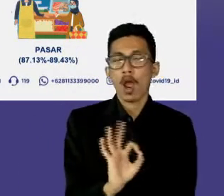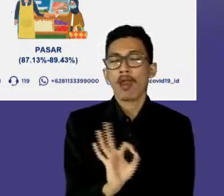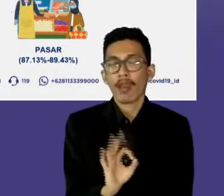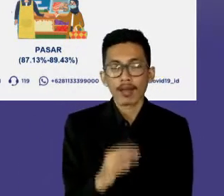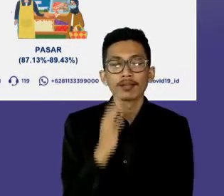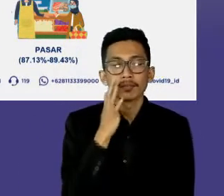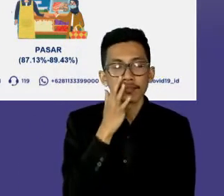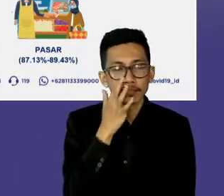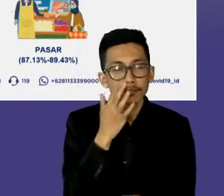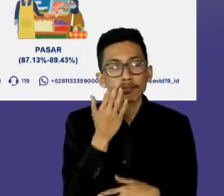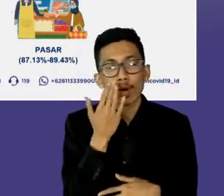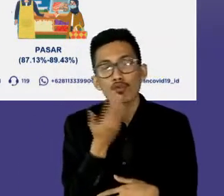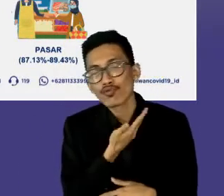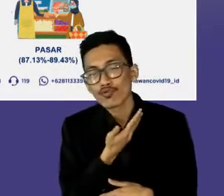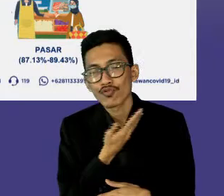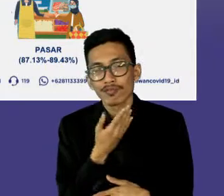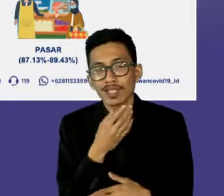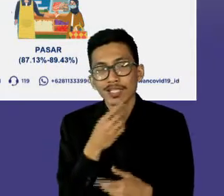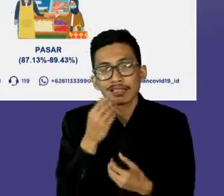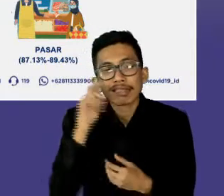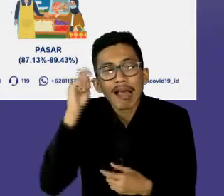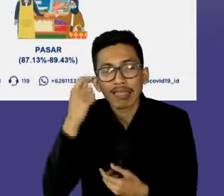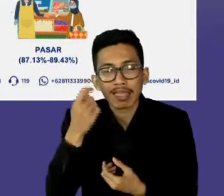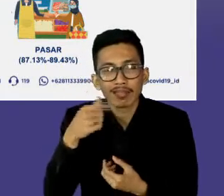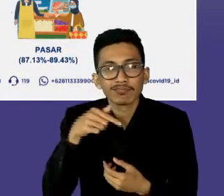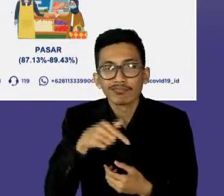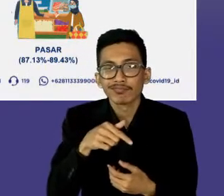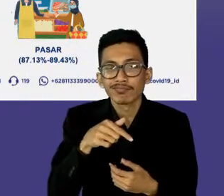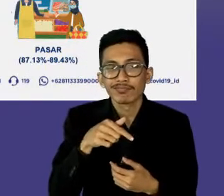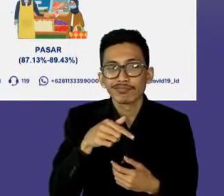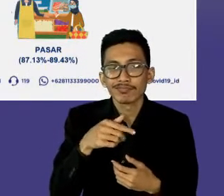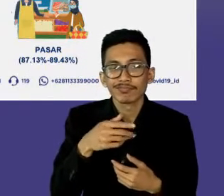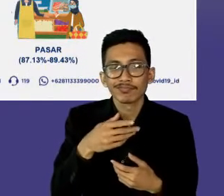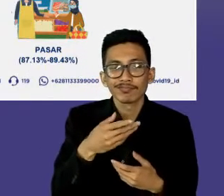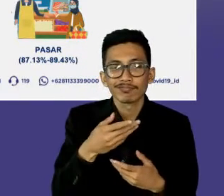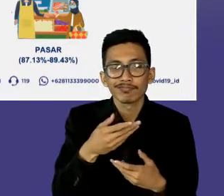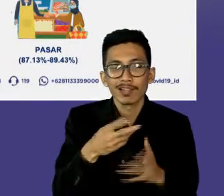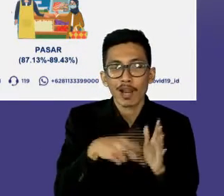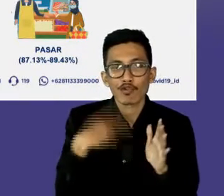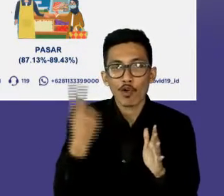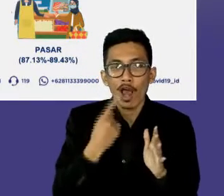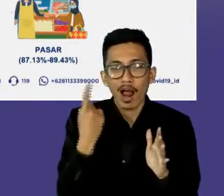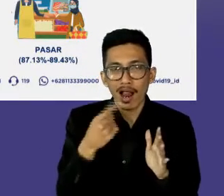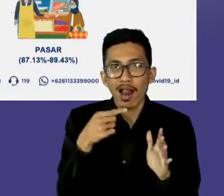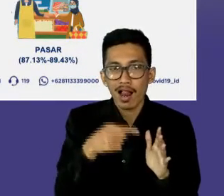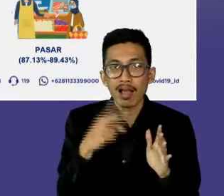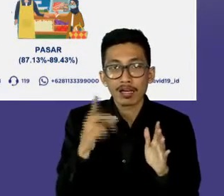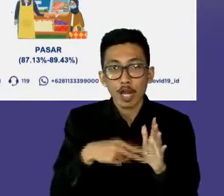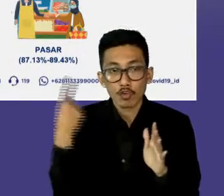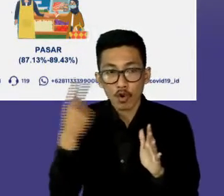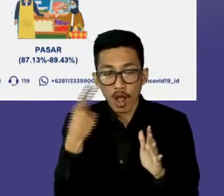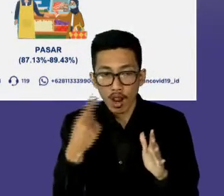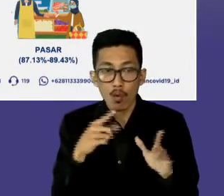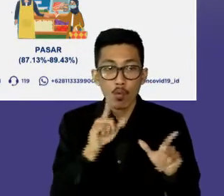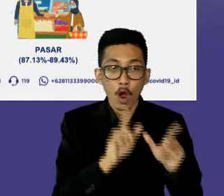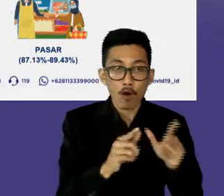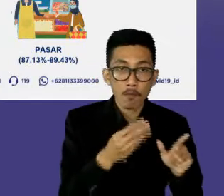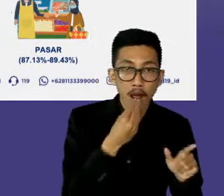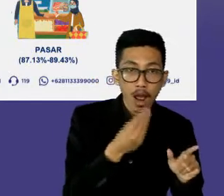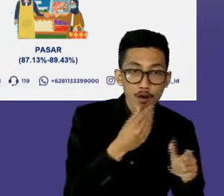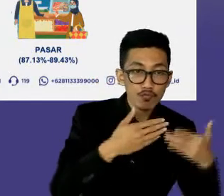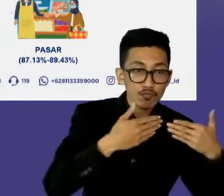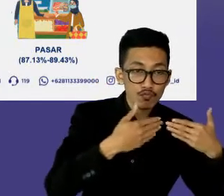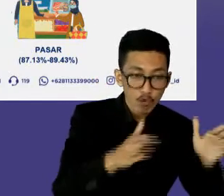tapi kita ingatkan kembali bahwa ini angkanya nasional, dan kita temukan kalau di nasional itu ternyata memang di warung makan, di kedai-kedai